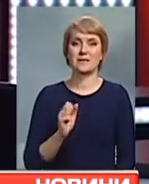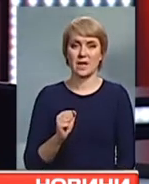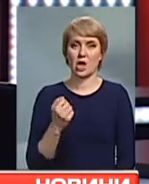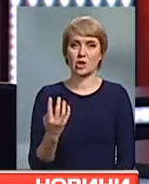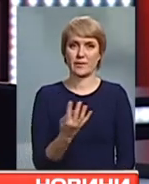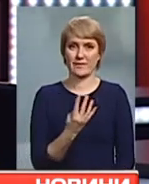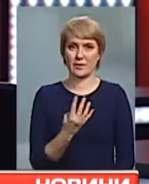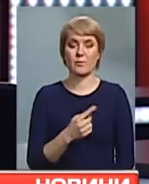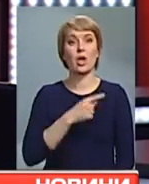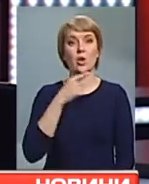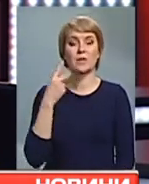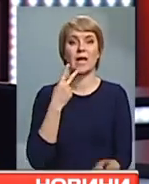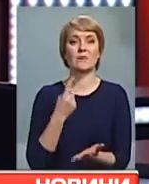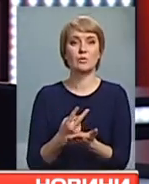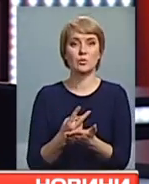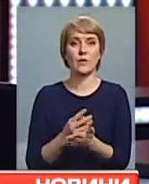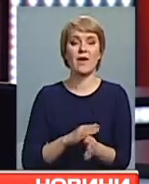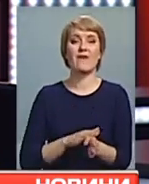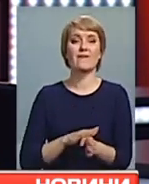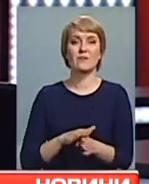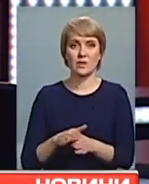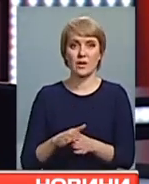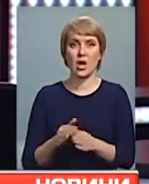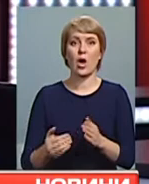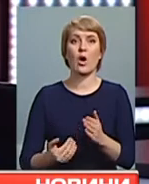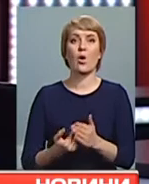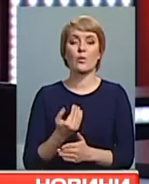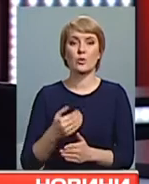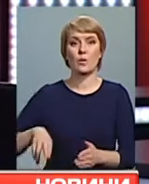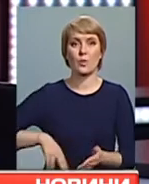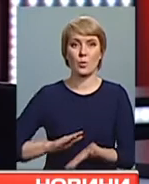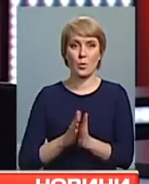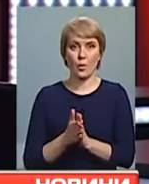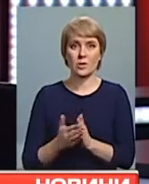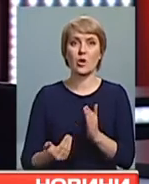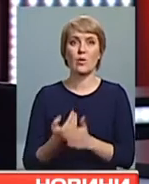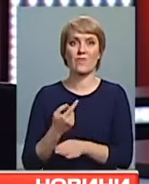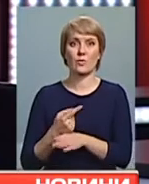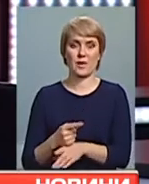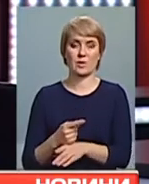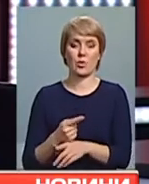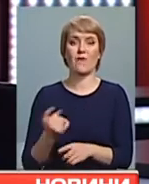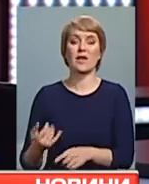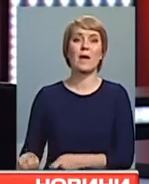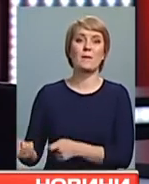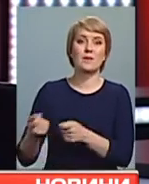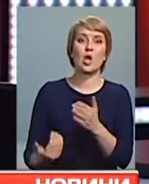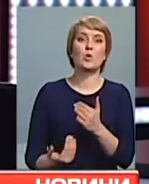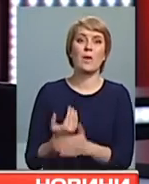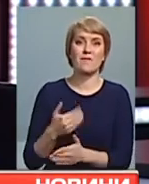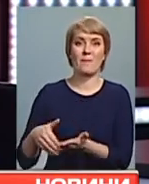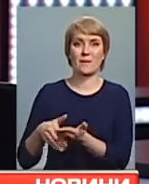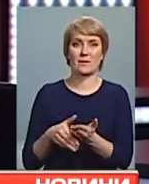Росія демонструє дотримання Мінської угоди новою технікою. Напередодні на окупований Донбас Москва прикинула чергове підкріплення.